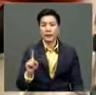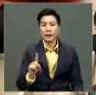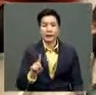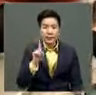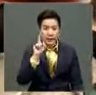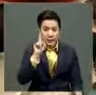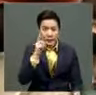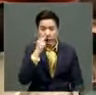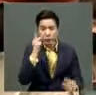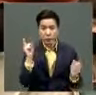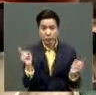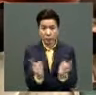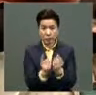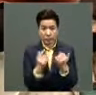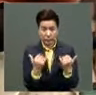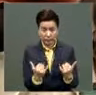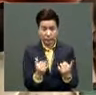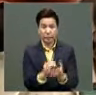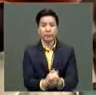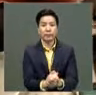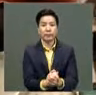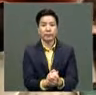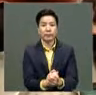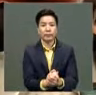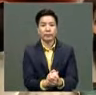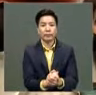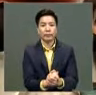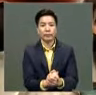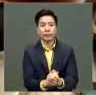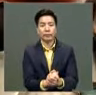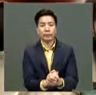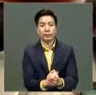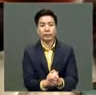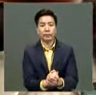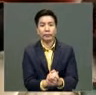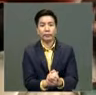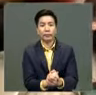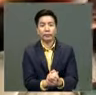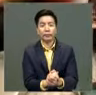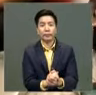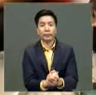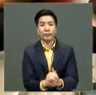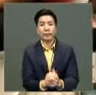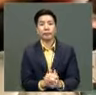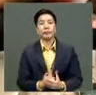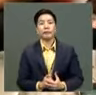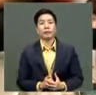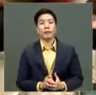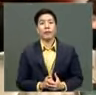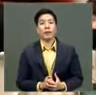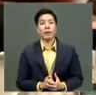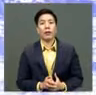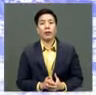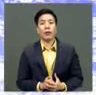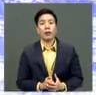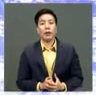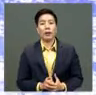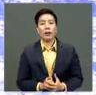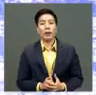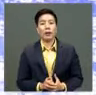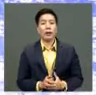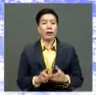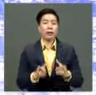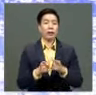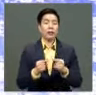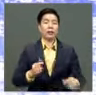ที่เกิดขึ้นก็คือในเรื่องที่เรา